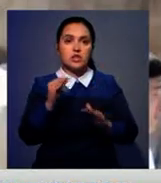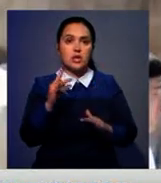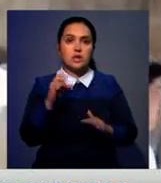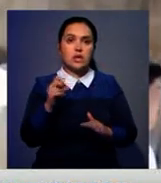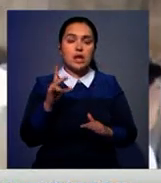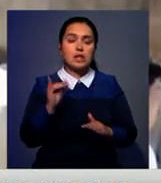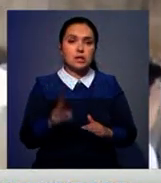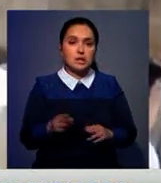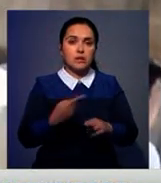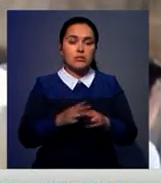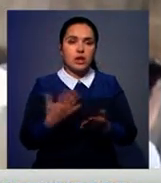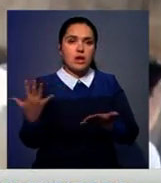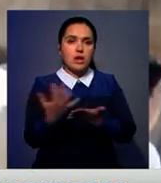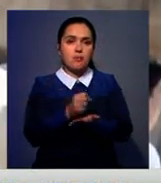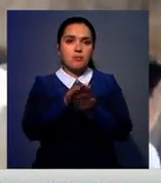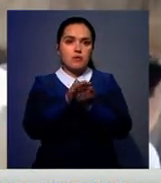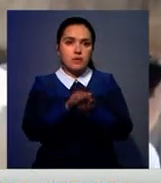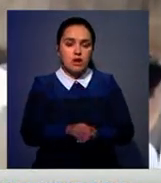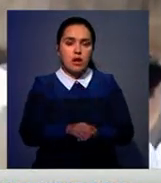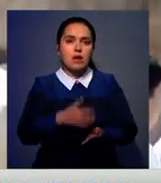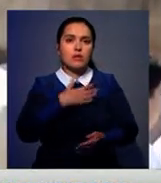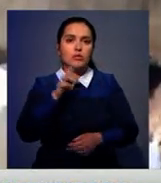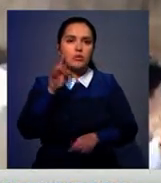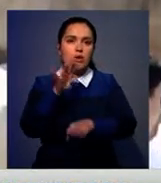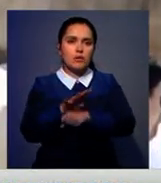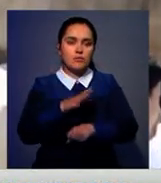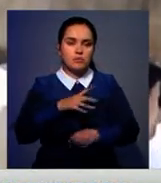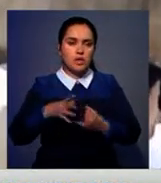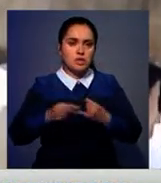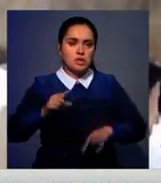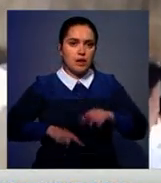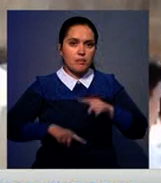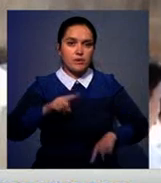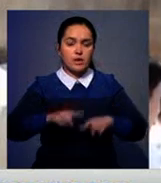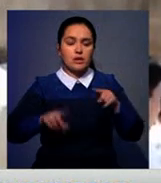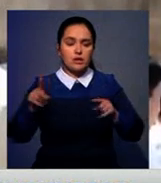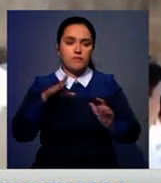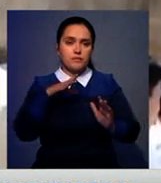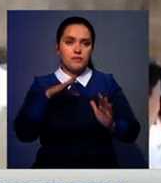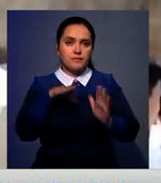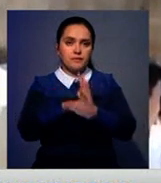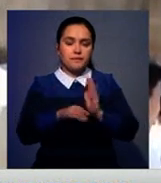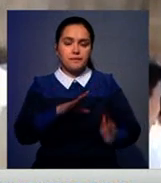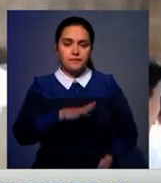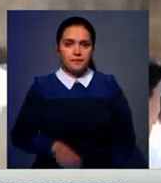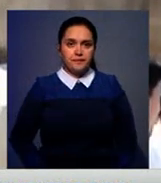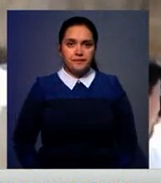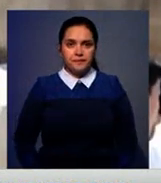Талгарского района были обнаружены захоронения наших расстрелянных земляков, среди которых был и Илья Джансугуров.